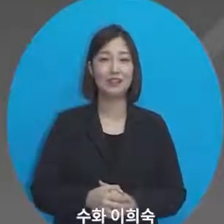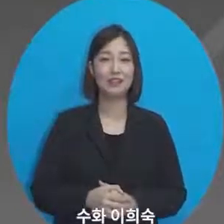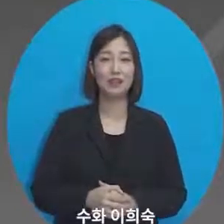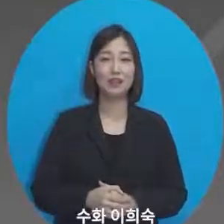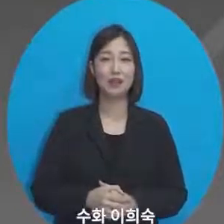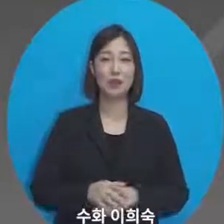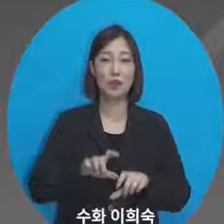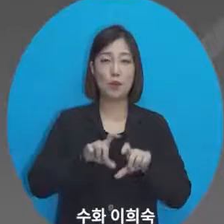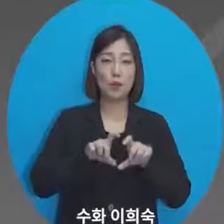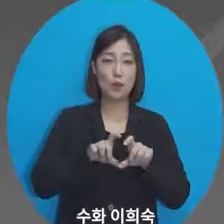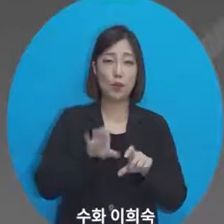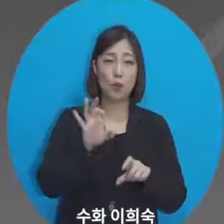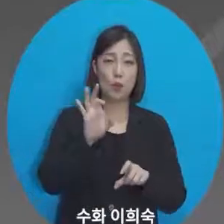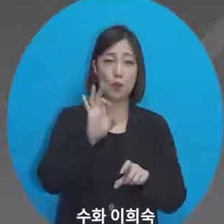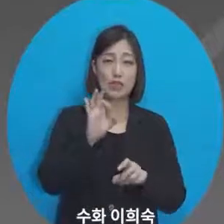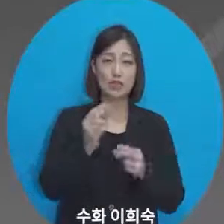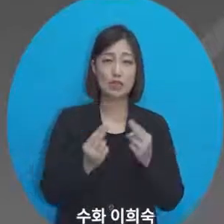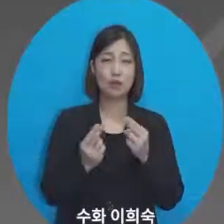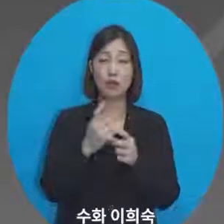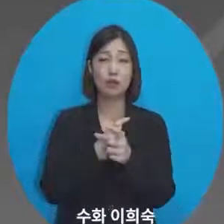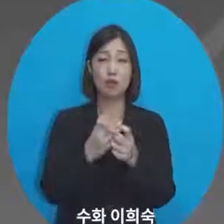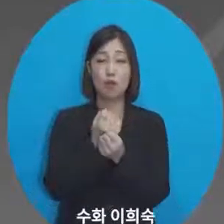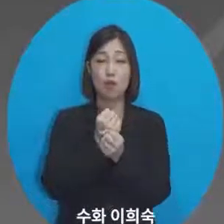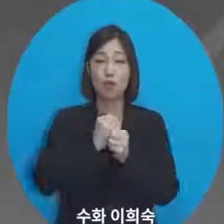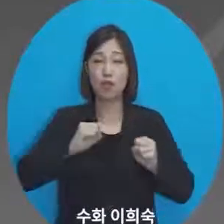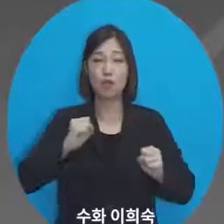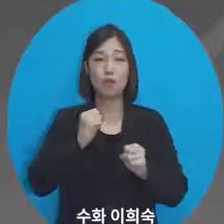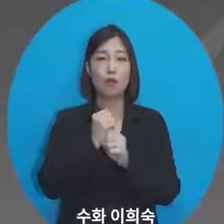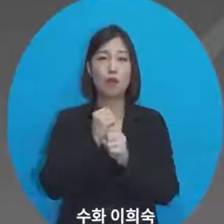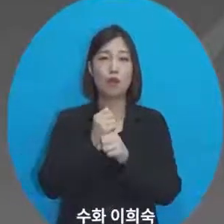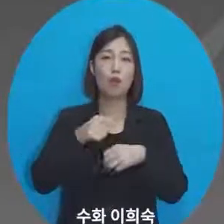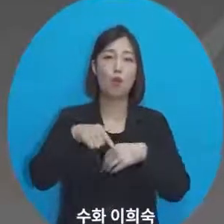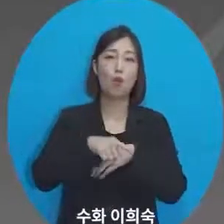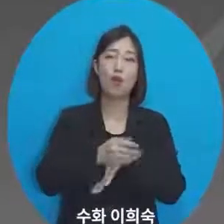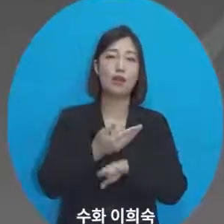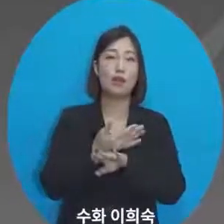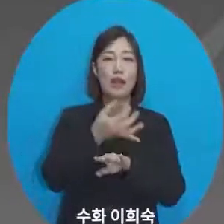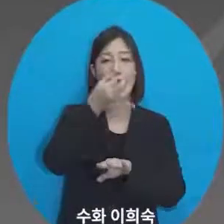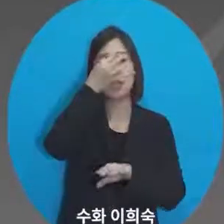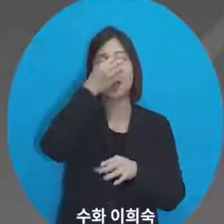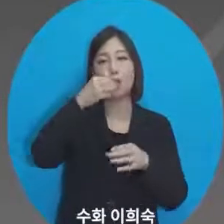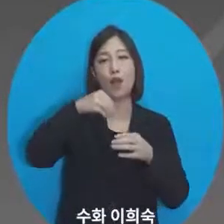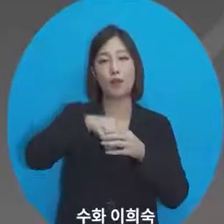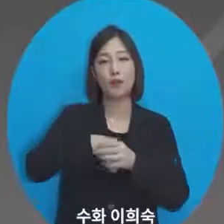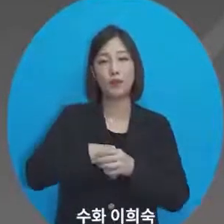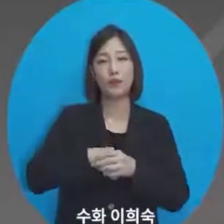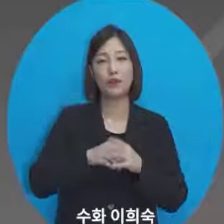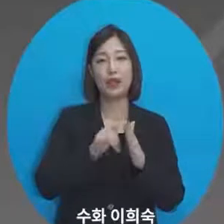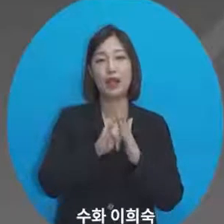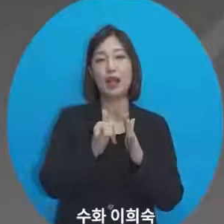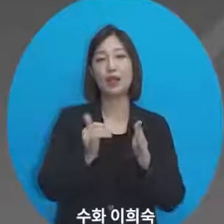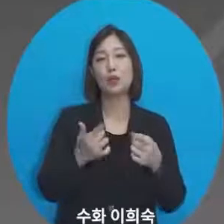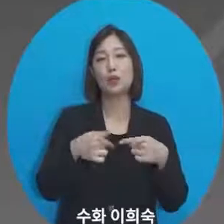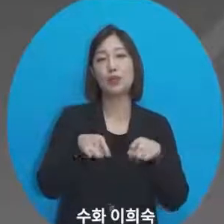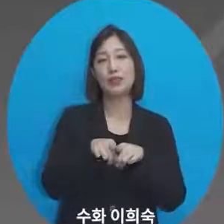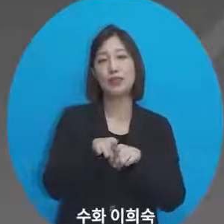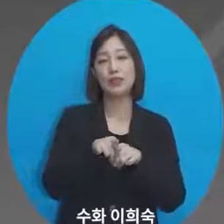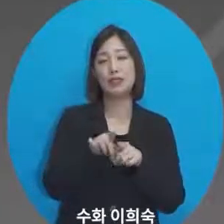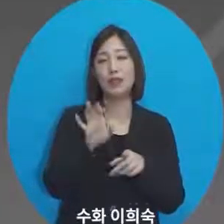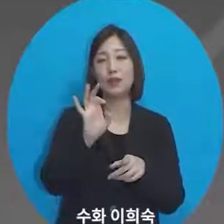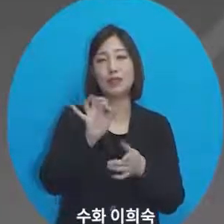일반 화장실 내를 넓게 만드는 것 이외에 장애인 화장실 그리고 가족 화장실을 중요